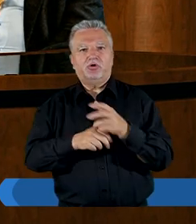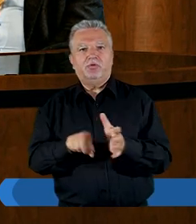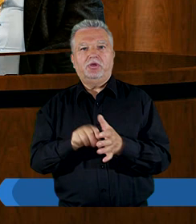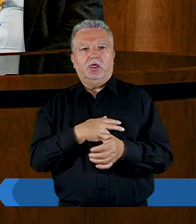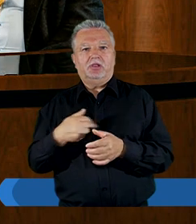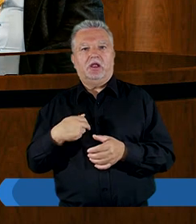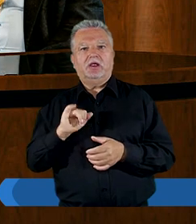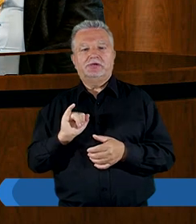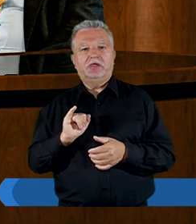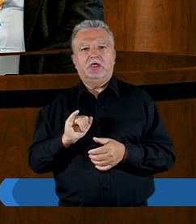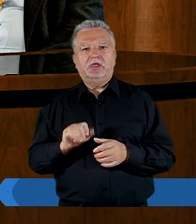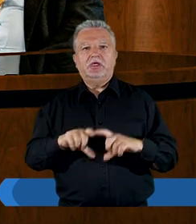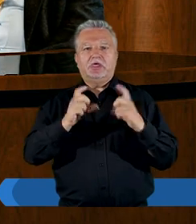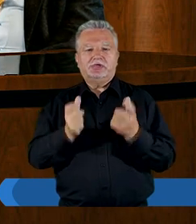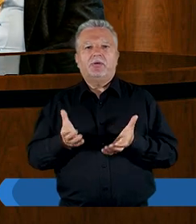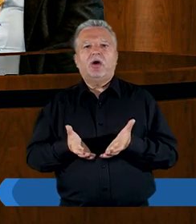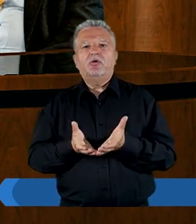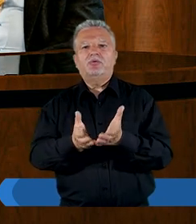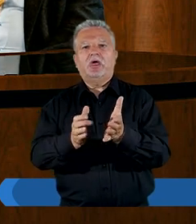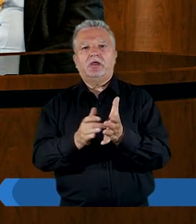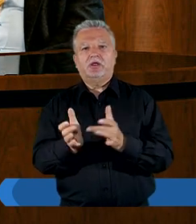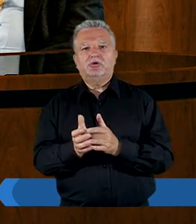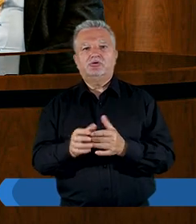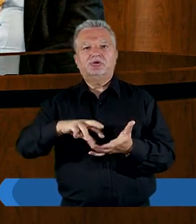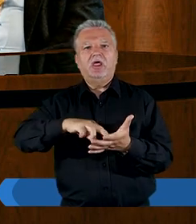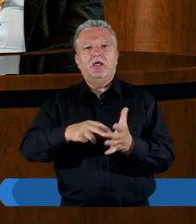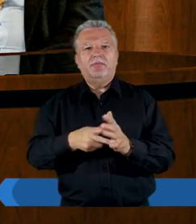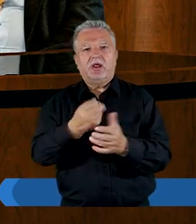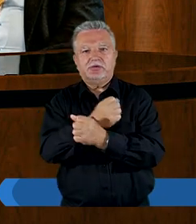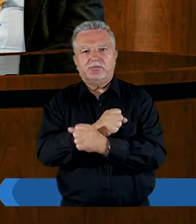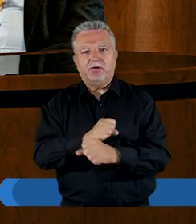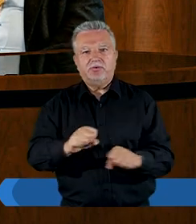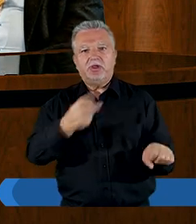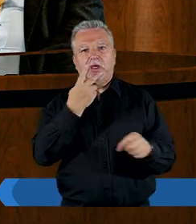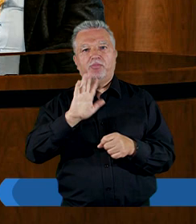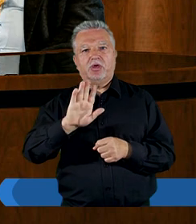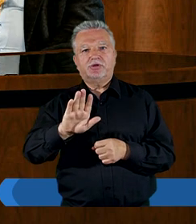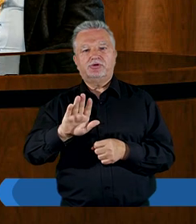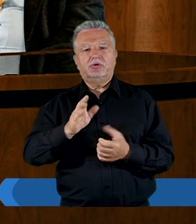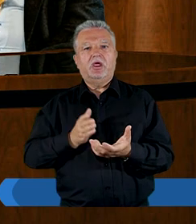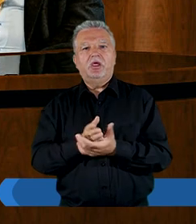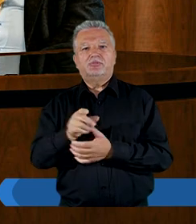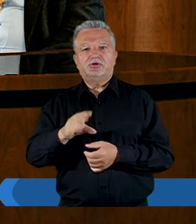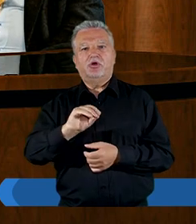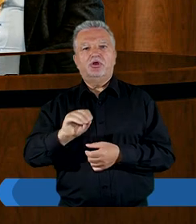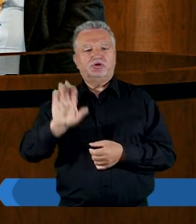I oczywiście cała ofiara Jezusa, cały plan zbawienia pokazuje